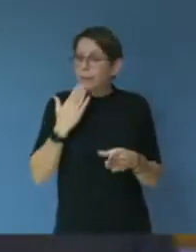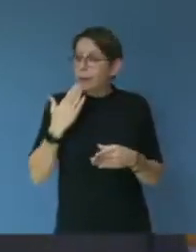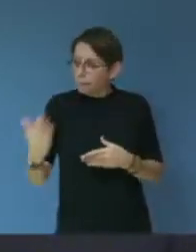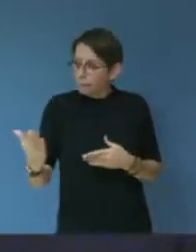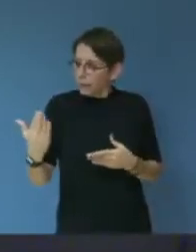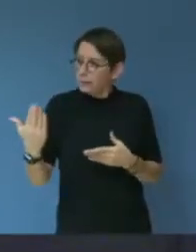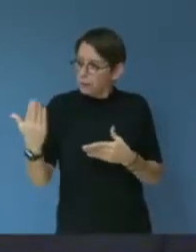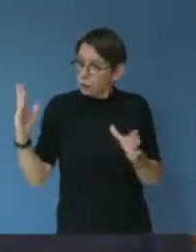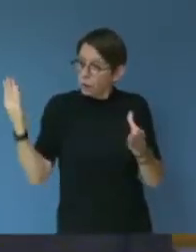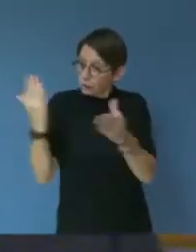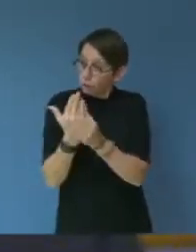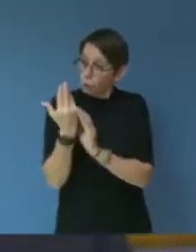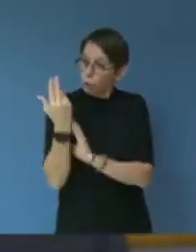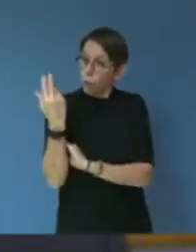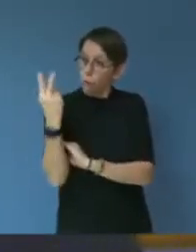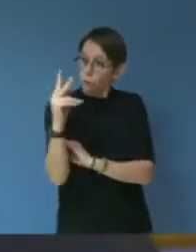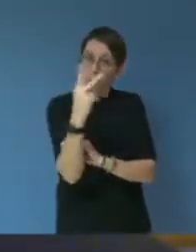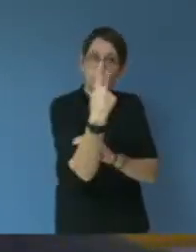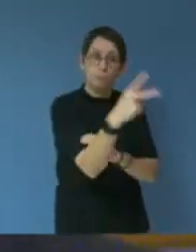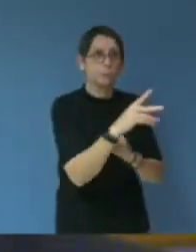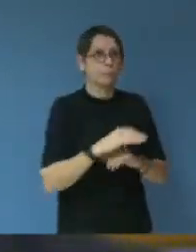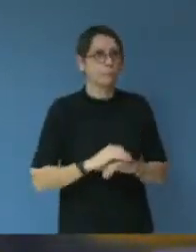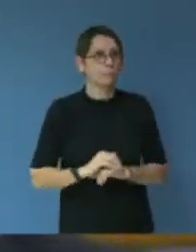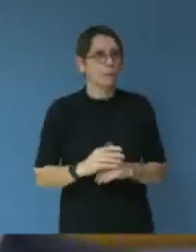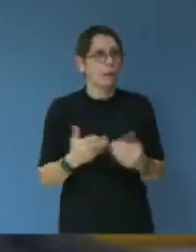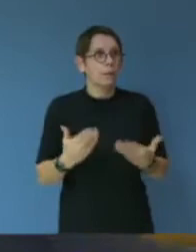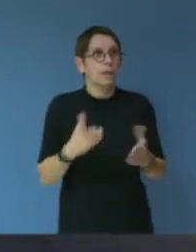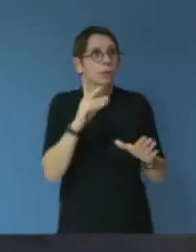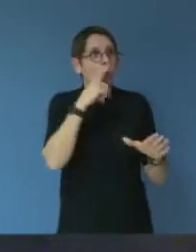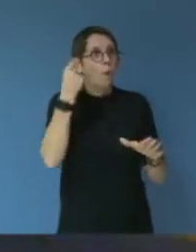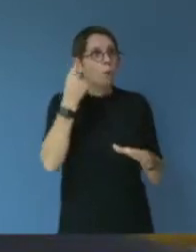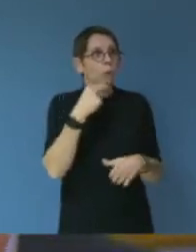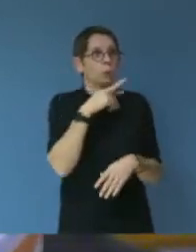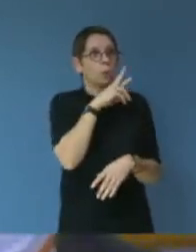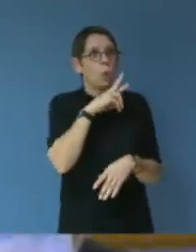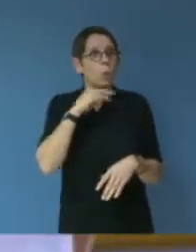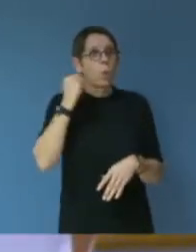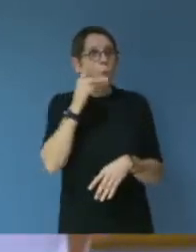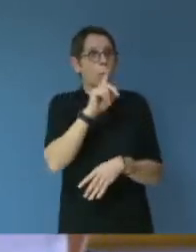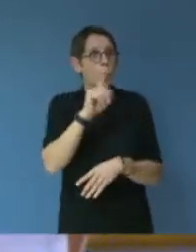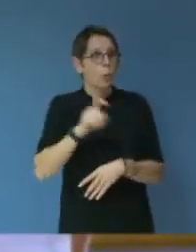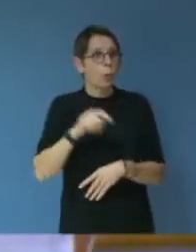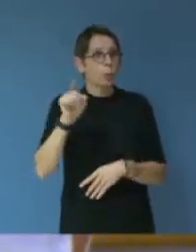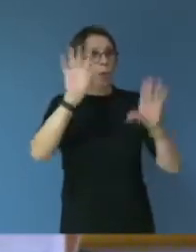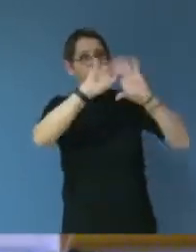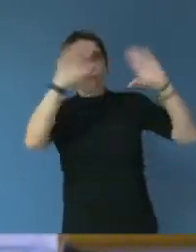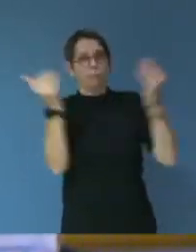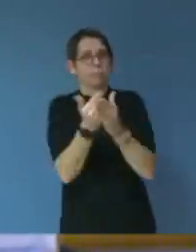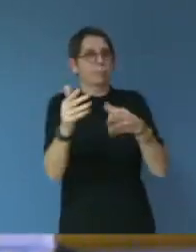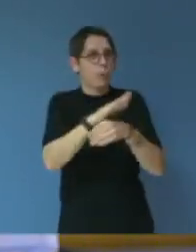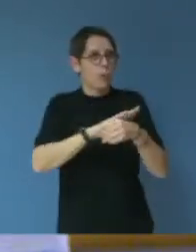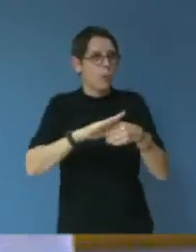interventions. Donc, Monsieur Rose parlera dernier, parce qu'il va faire le chapeau de tout ça, mais je vais donner la parole à Monsieur